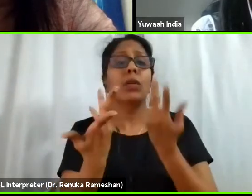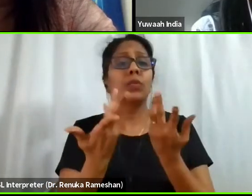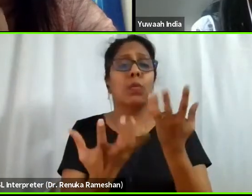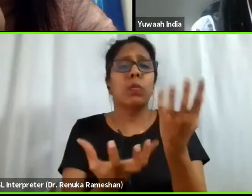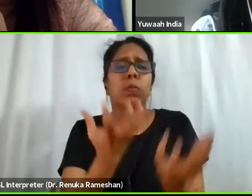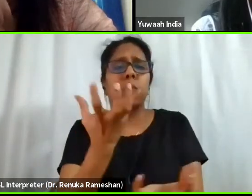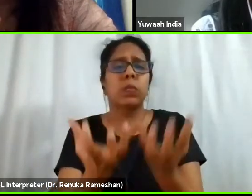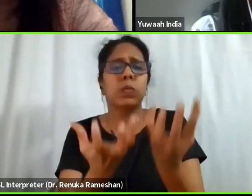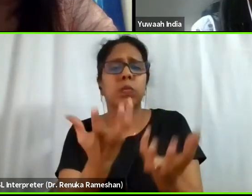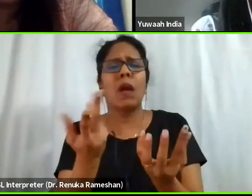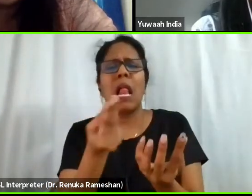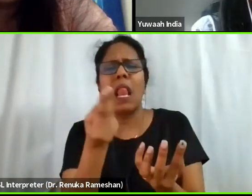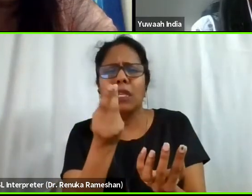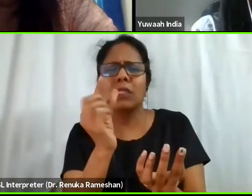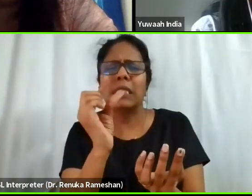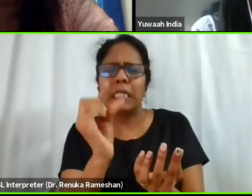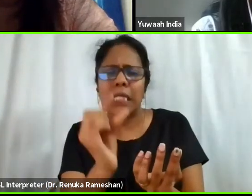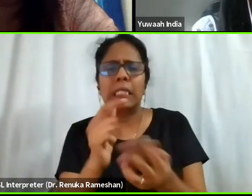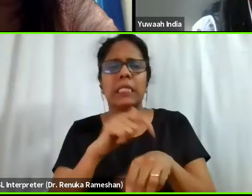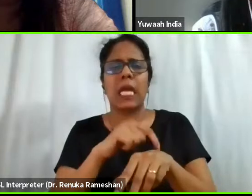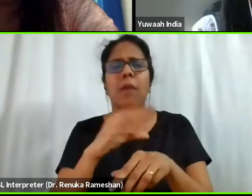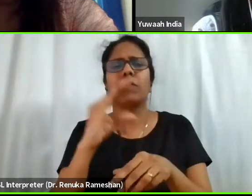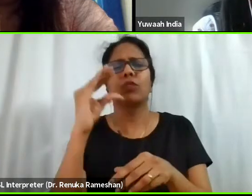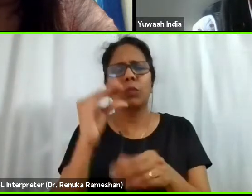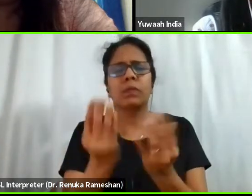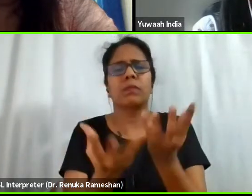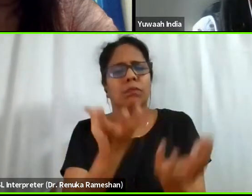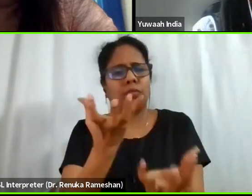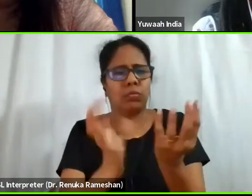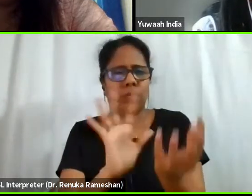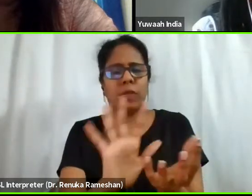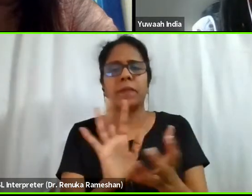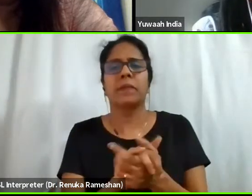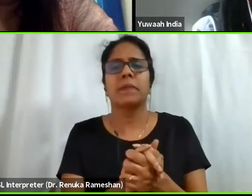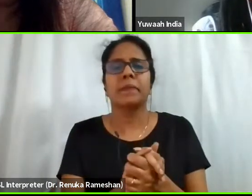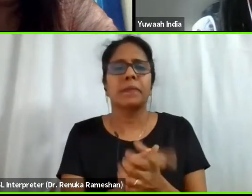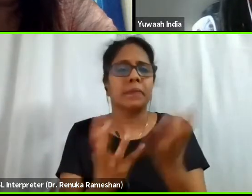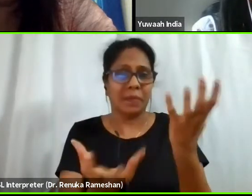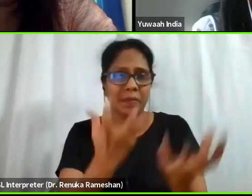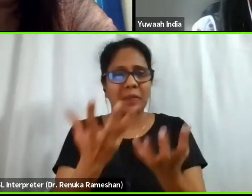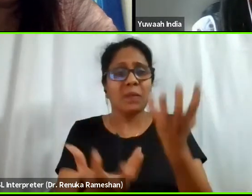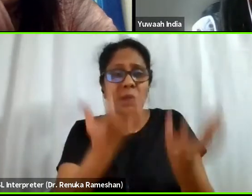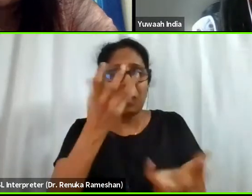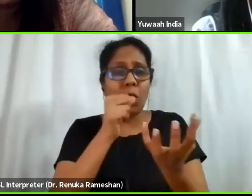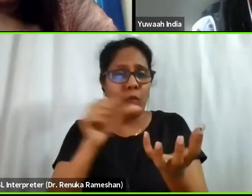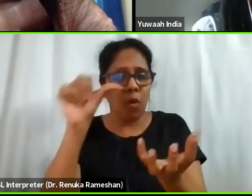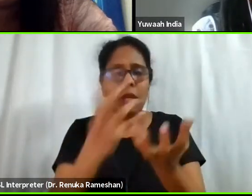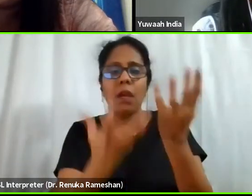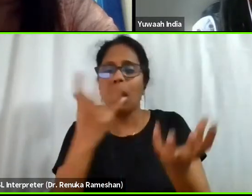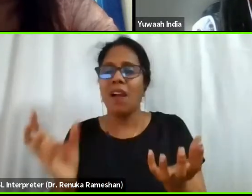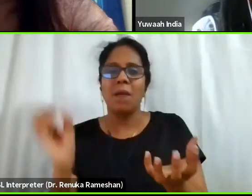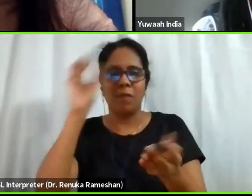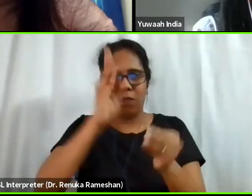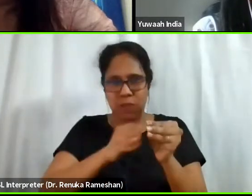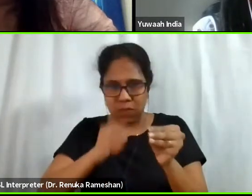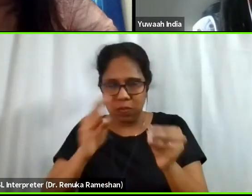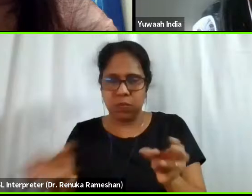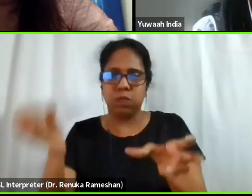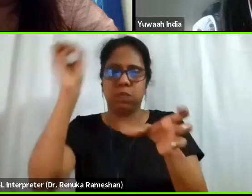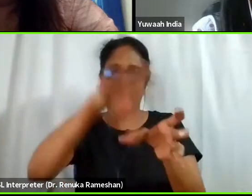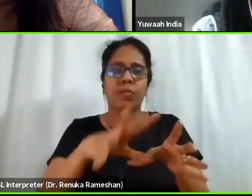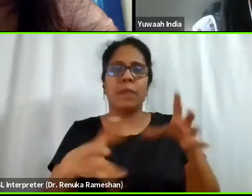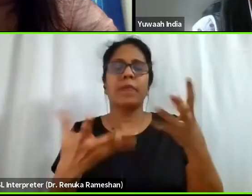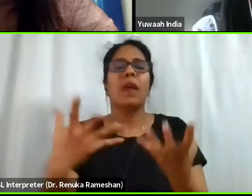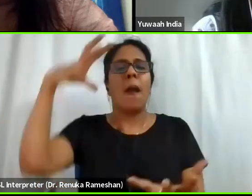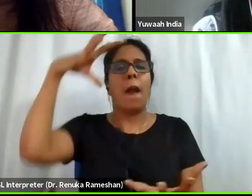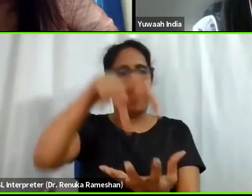करके, अगर स्टीमर है तो, नहीं तो सिर्फ उबलते पानी में उनको डाल के ढक दीजिए